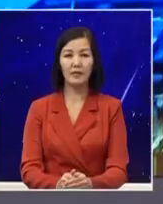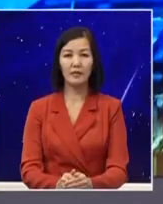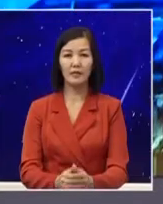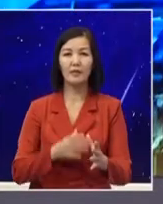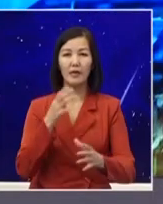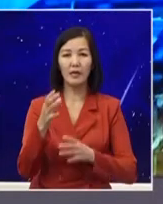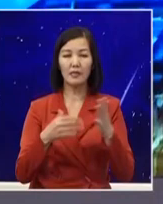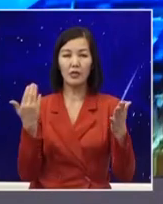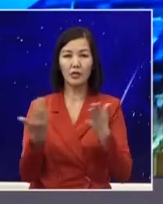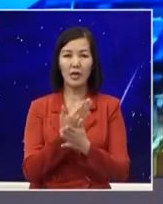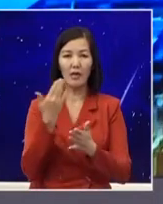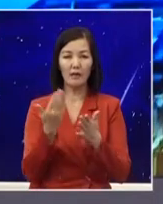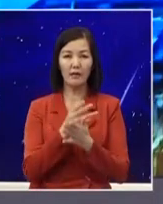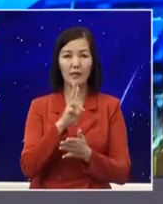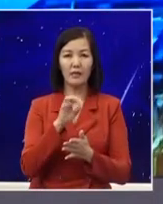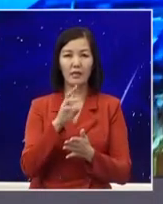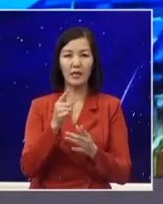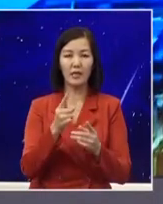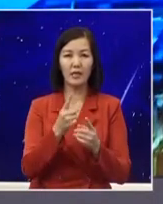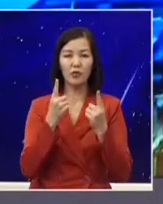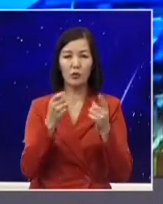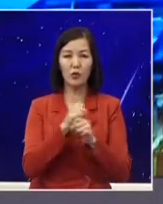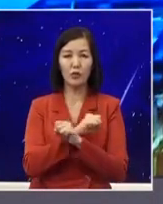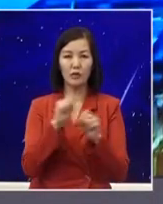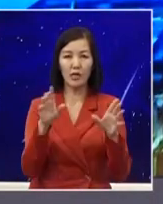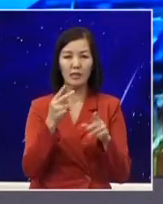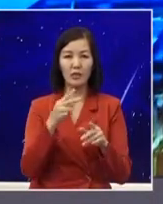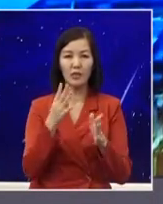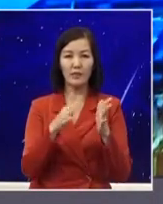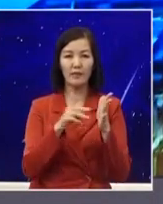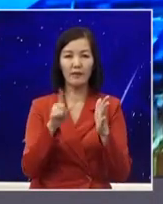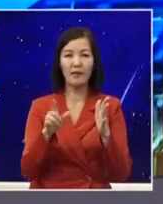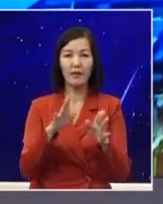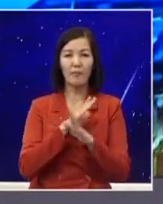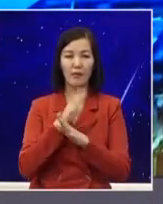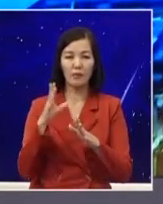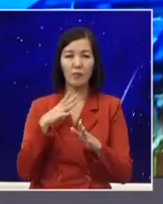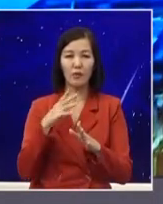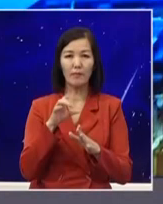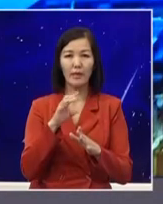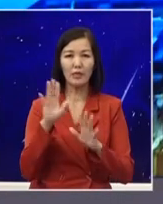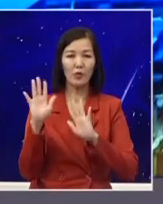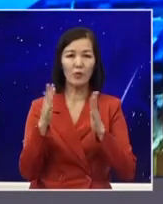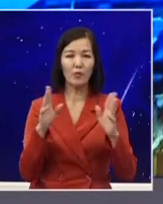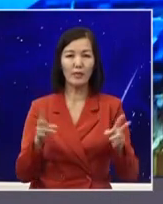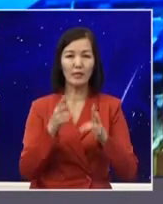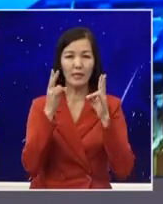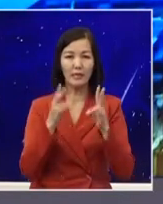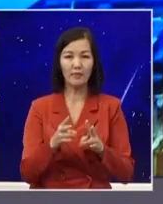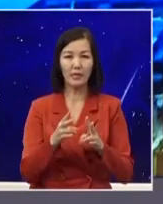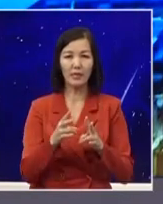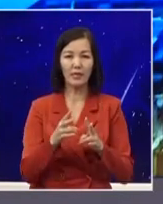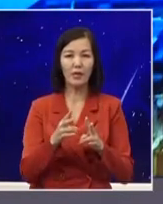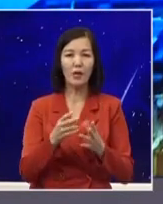Жахан жаңалықтары. Нигерияда жойқын жарылыстан 28 адам мерт болды. Ал Бразилияда орман өртінен зардап шеккен аңқұсқа